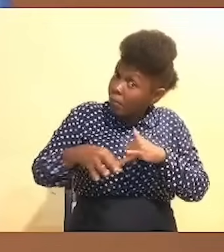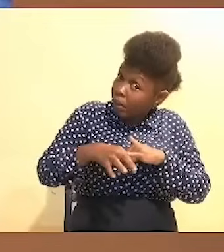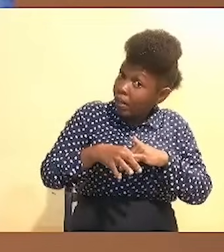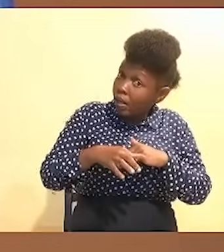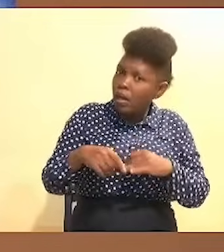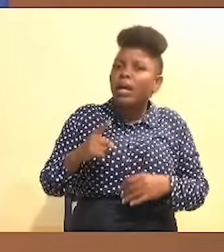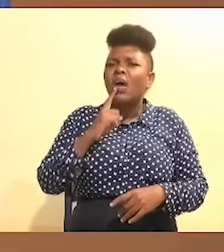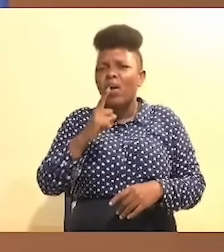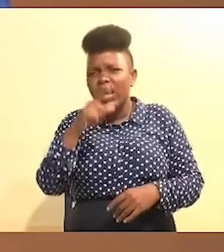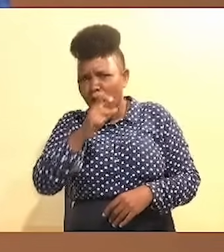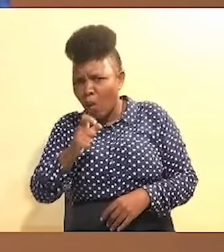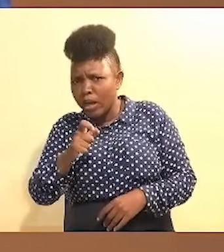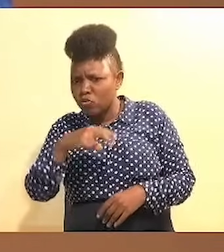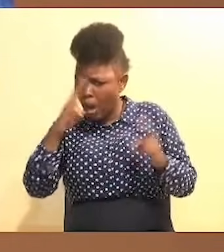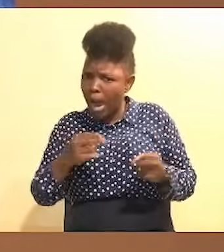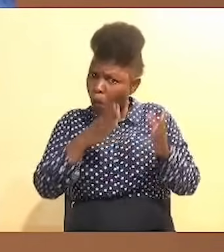Naongea na watu wana binadamu.